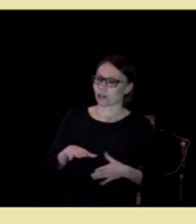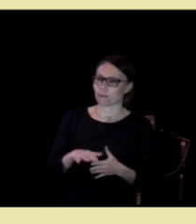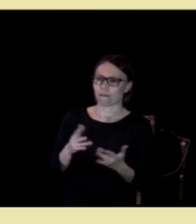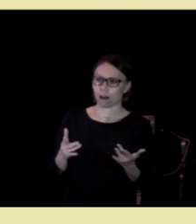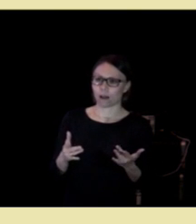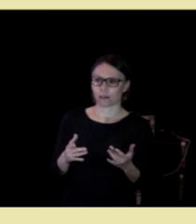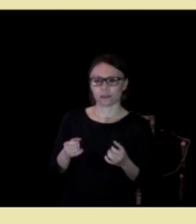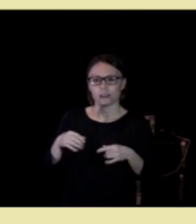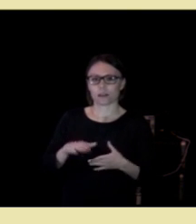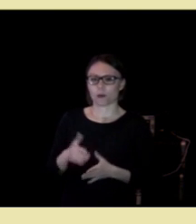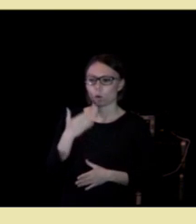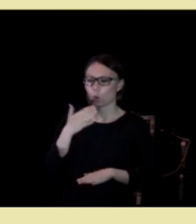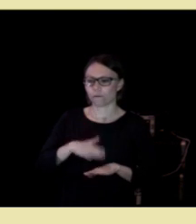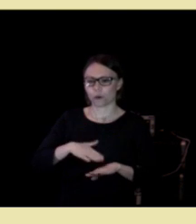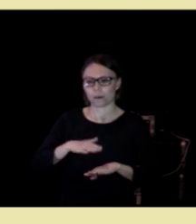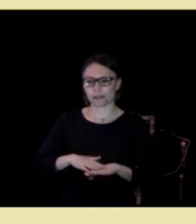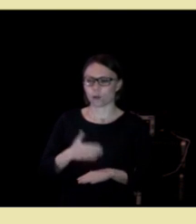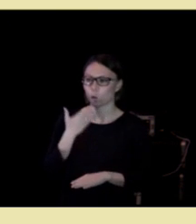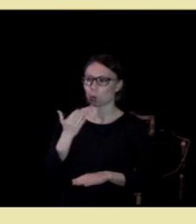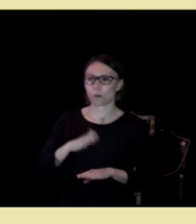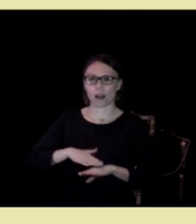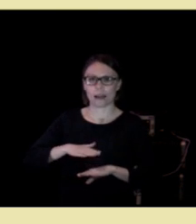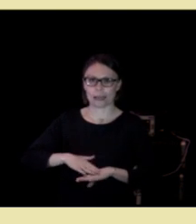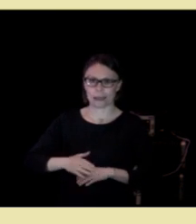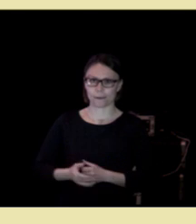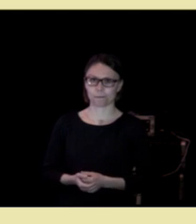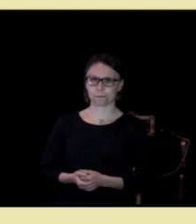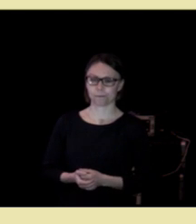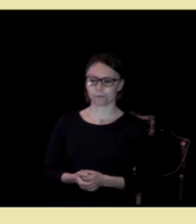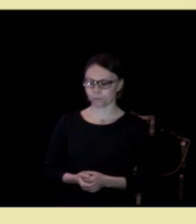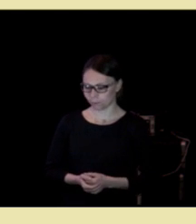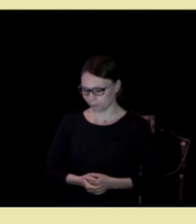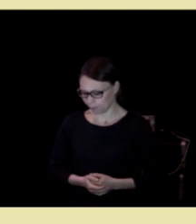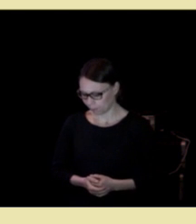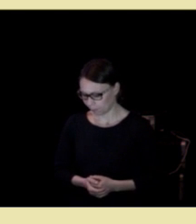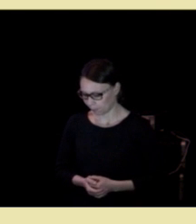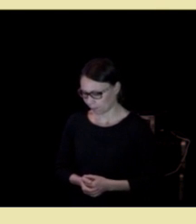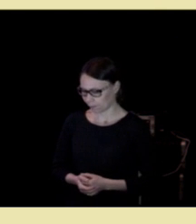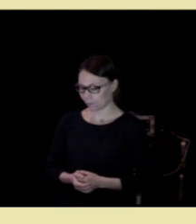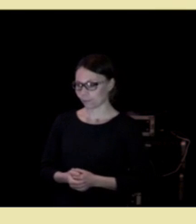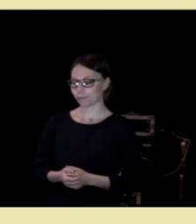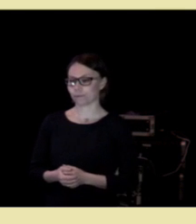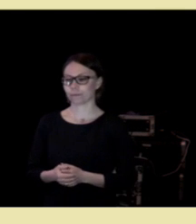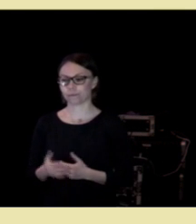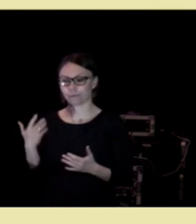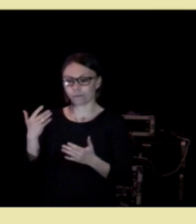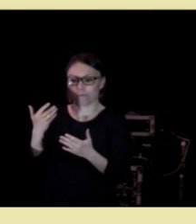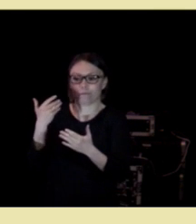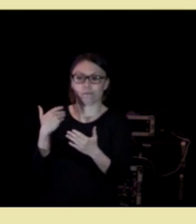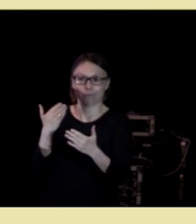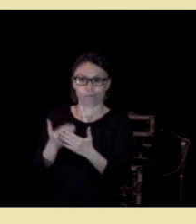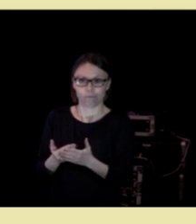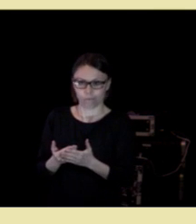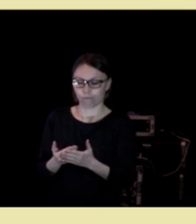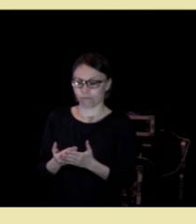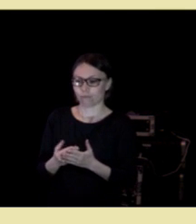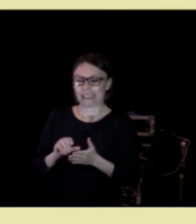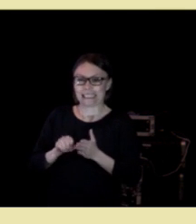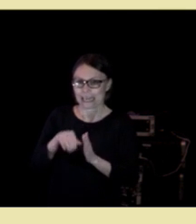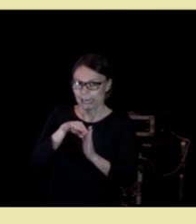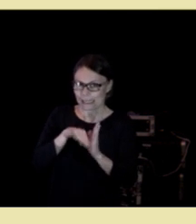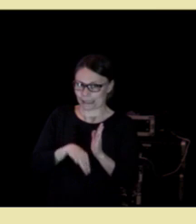gode forberedelser, og det starter med god planlegging. Og vi endte opp med en sjekkliste. Og I den sjekklisten